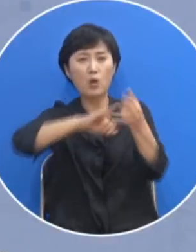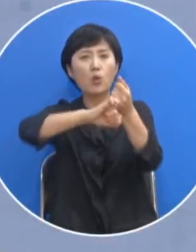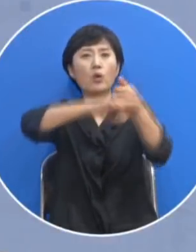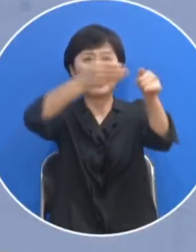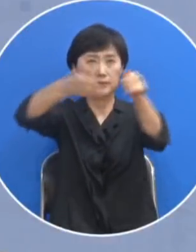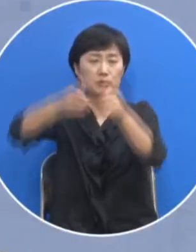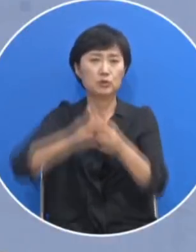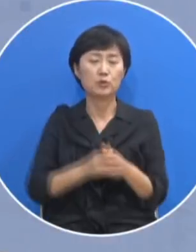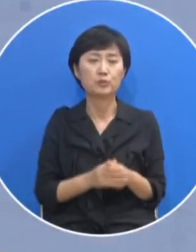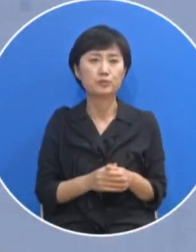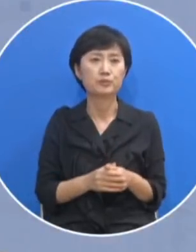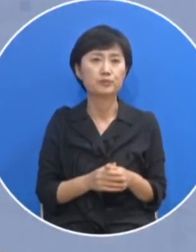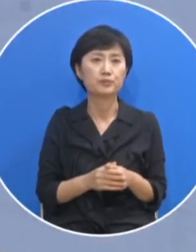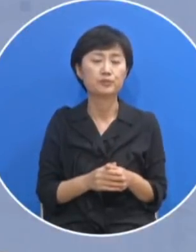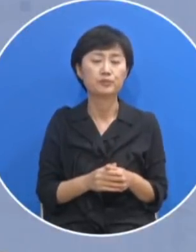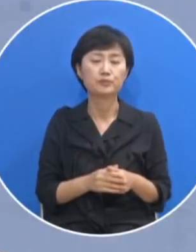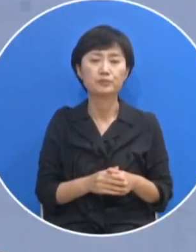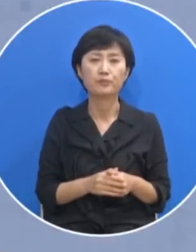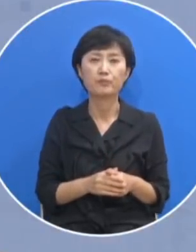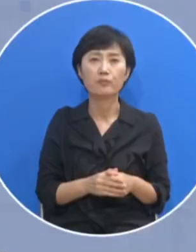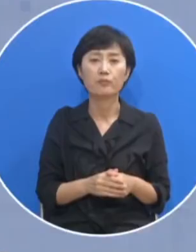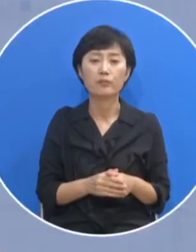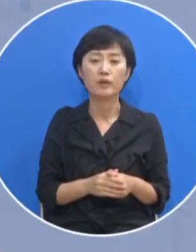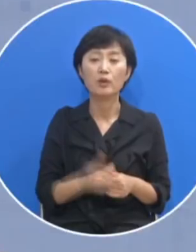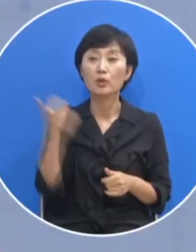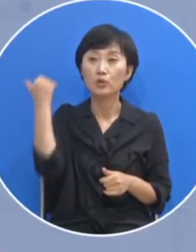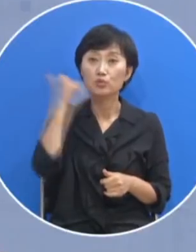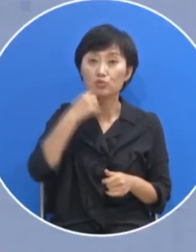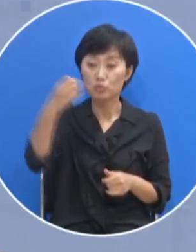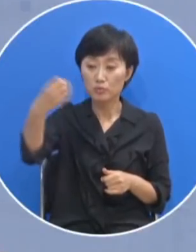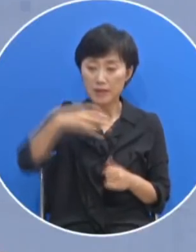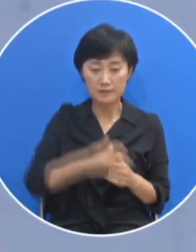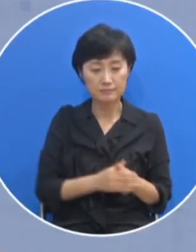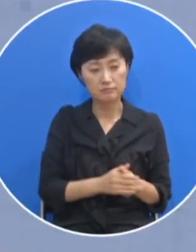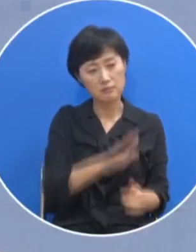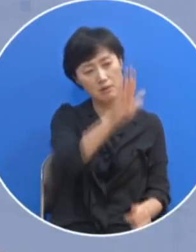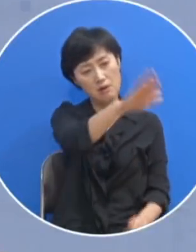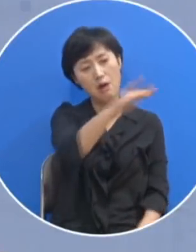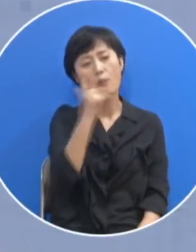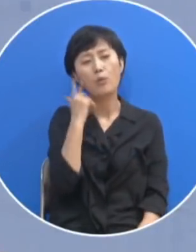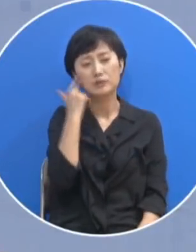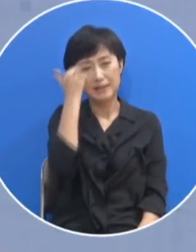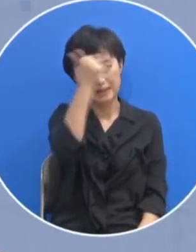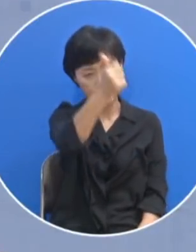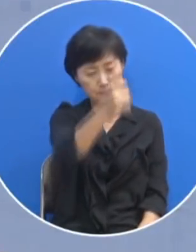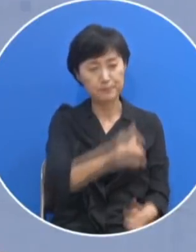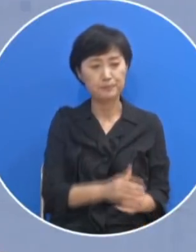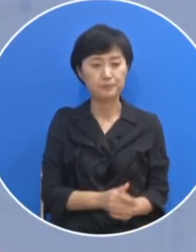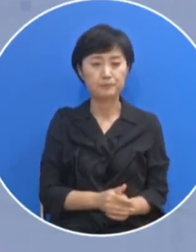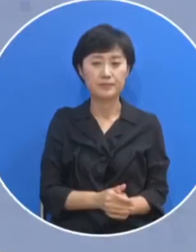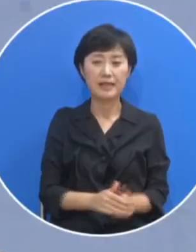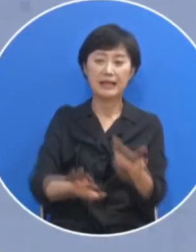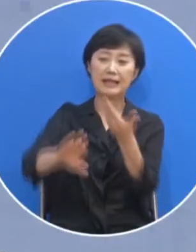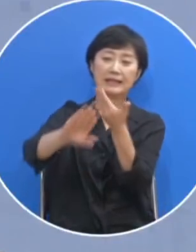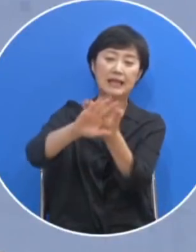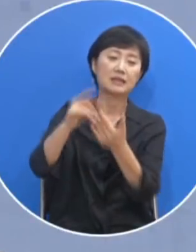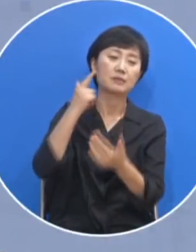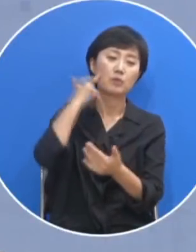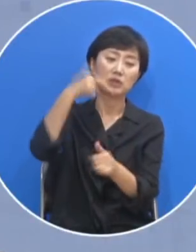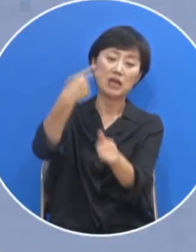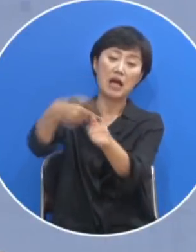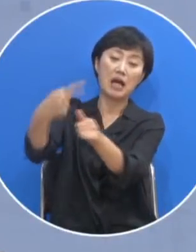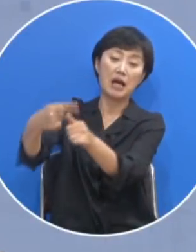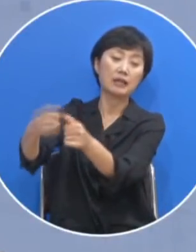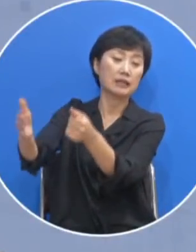안에 어떤 분은 접어 이렇게 얘기해도 뭐 뭐 손님은 그 자꾸 그 모험 힘들을 뭐라 하니까요 하니까